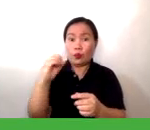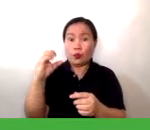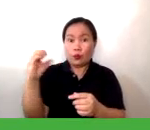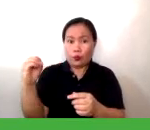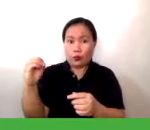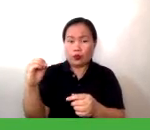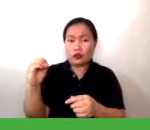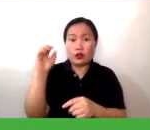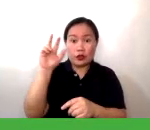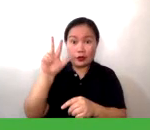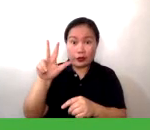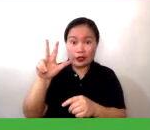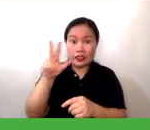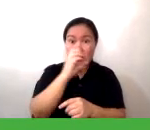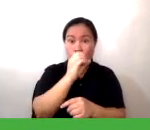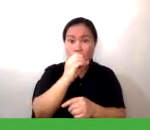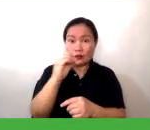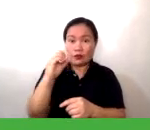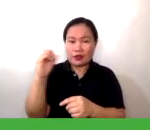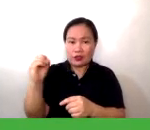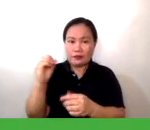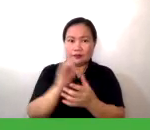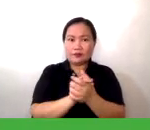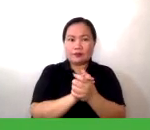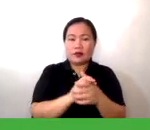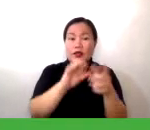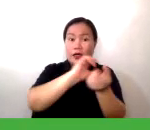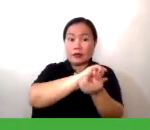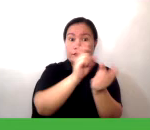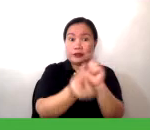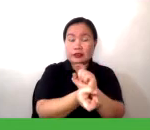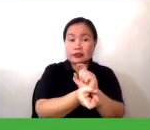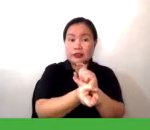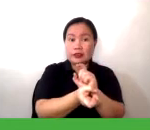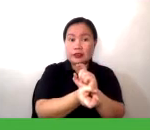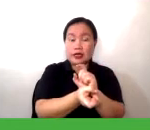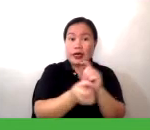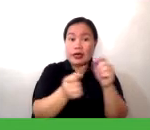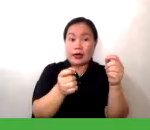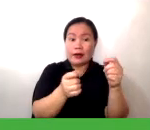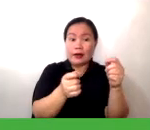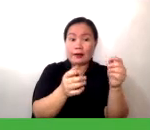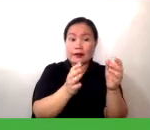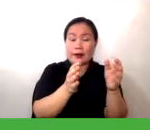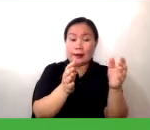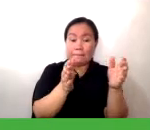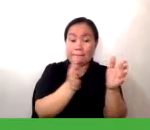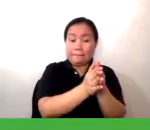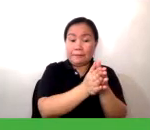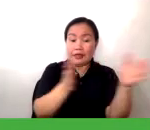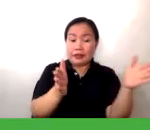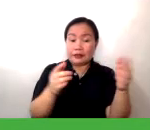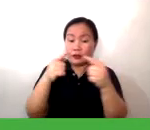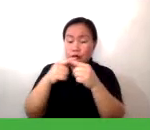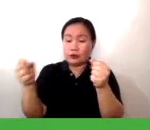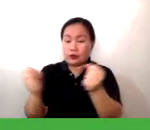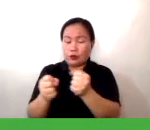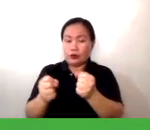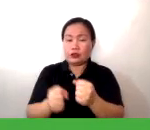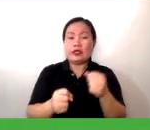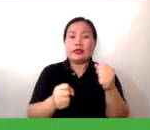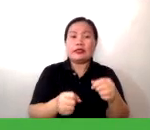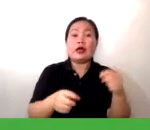moving, converting a bigger unit to a smaller one, we are multiplying. So, ibig sabihin, 1